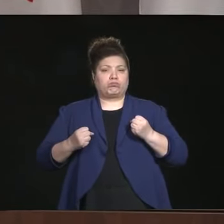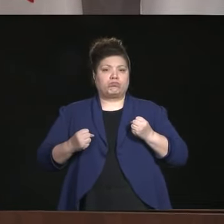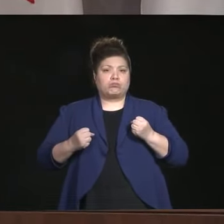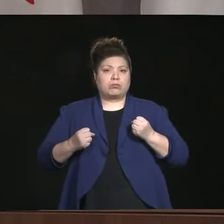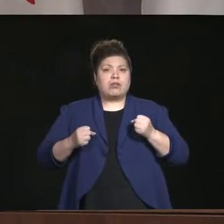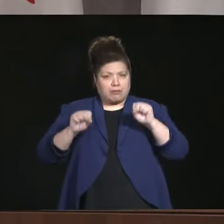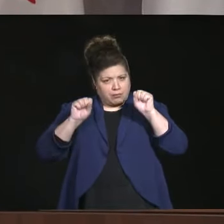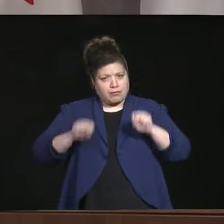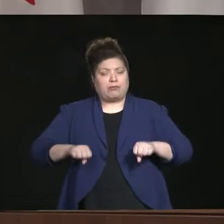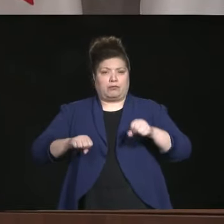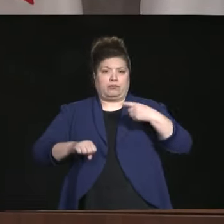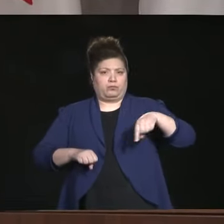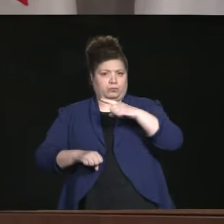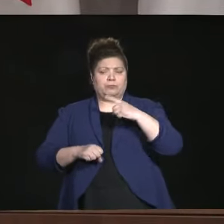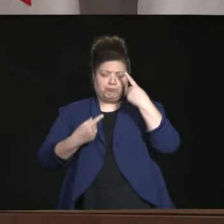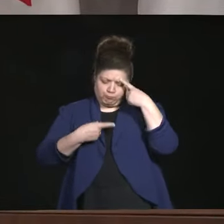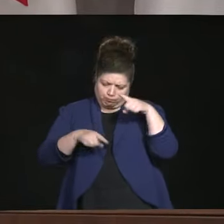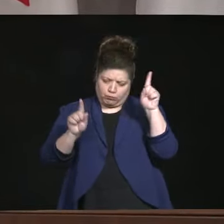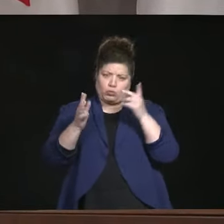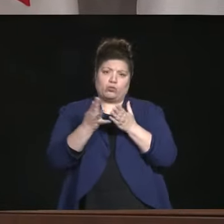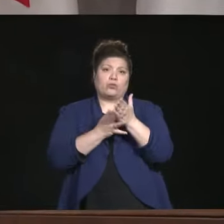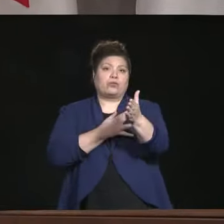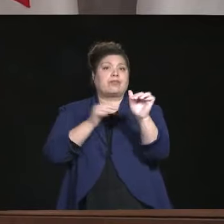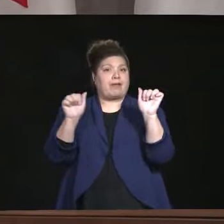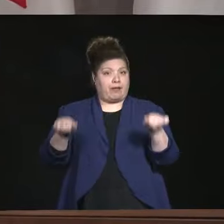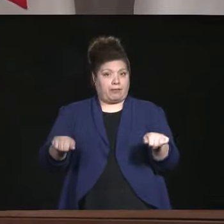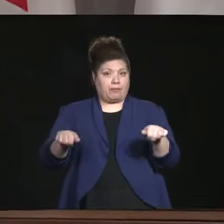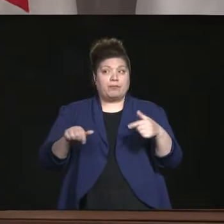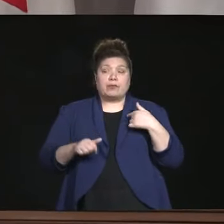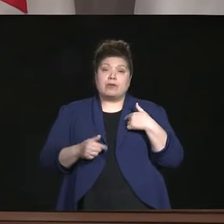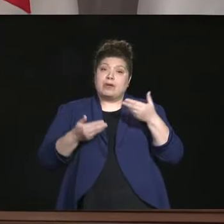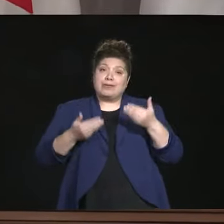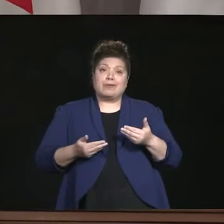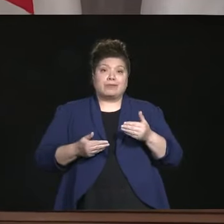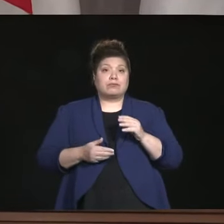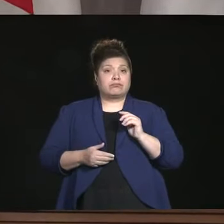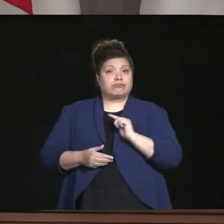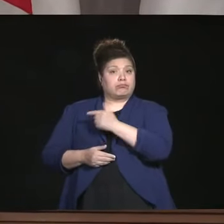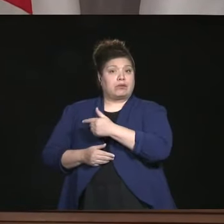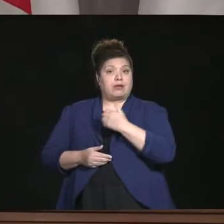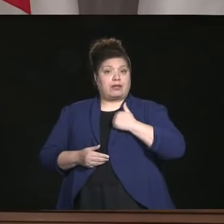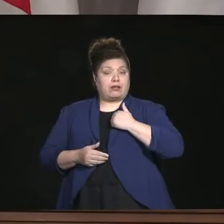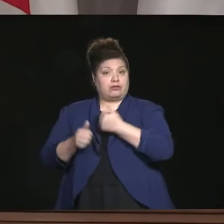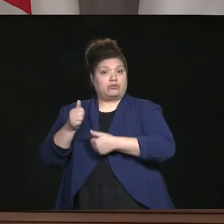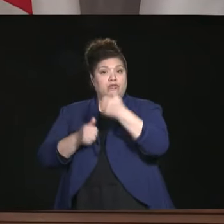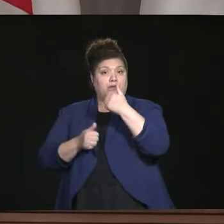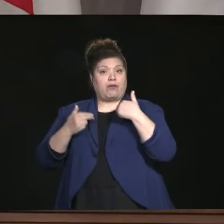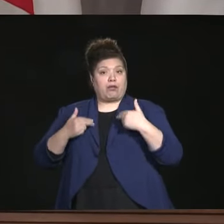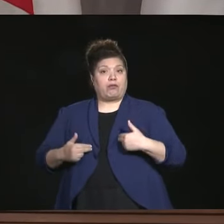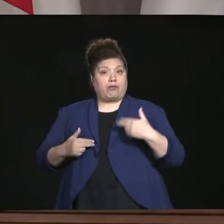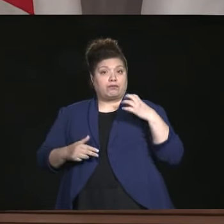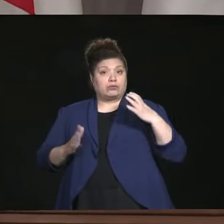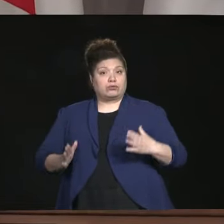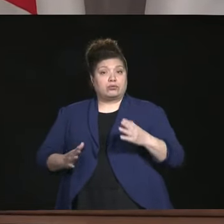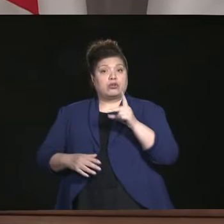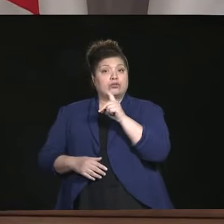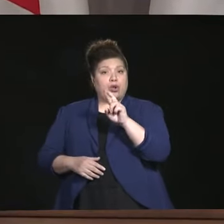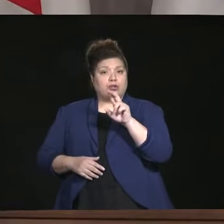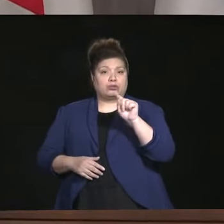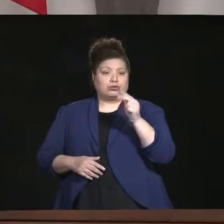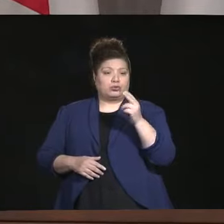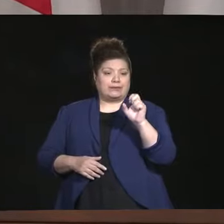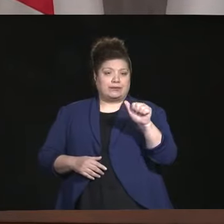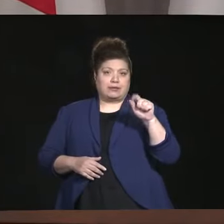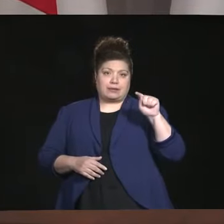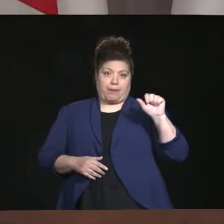So today we will hear from Canada's Chief Public Health Officer, Dr. Theresa Tam, the Minister of Public Services and